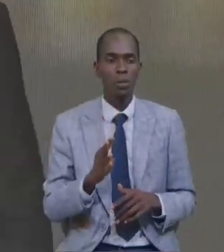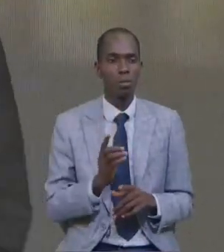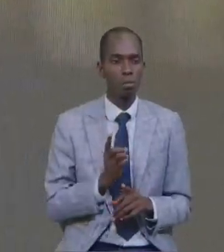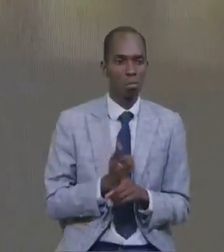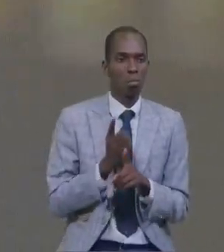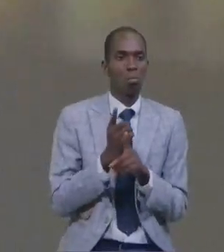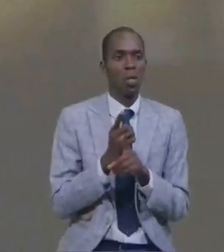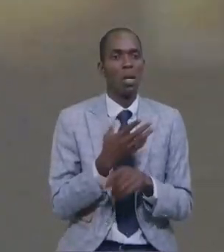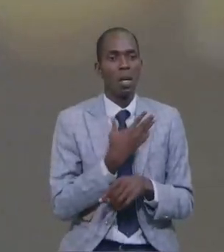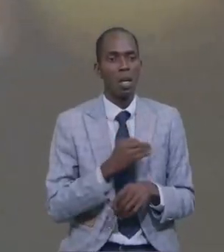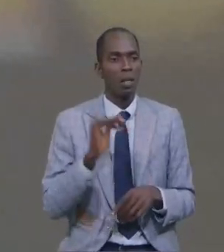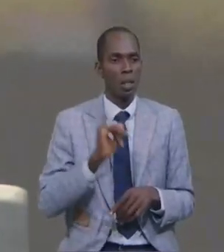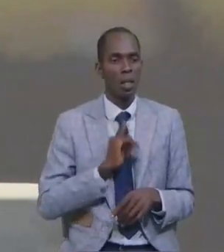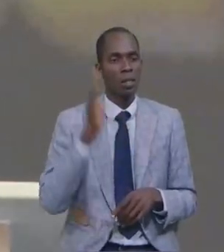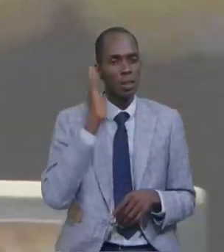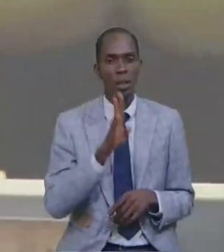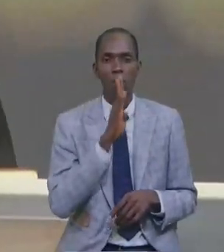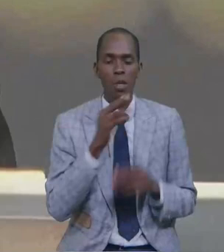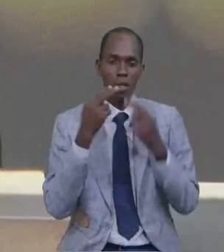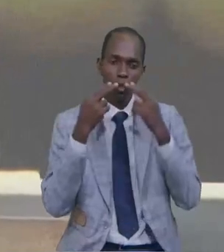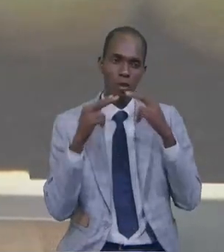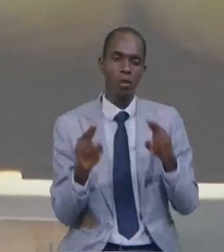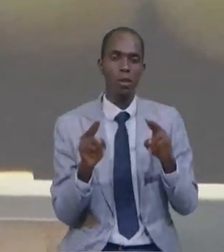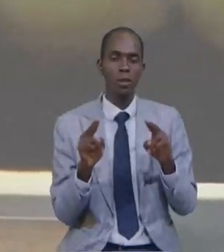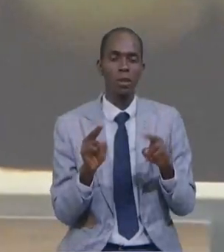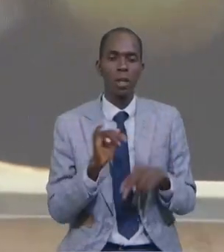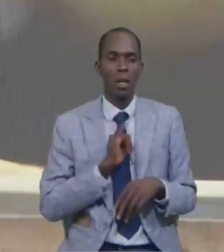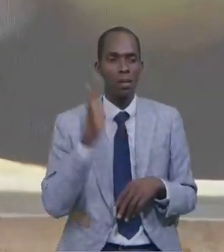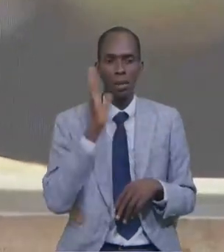innocent des grandes transgressions.